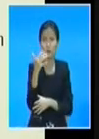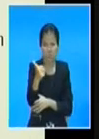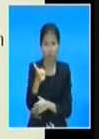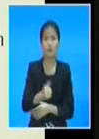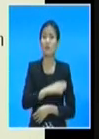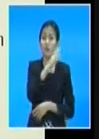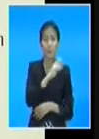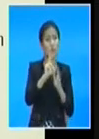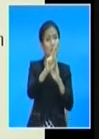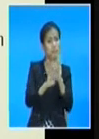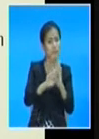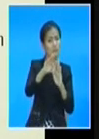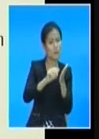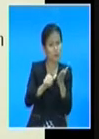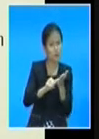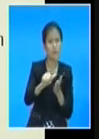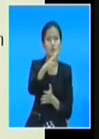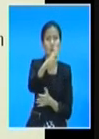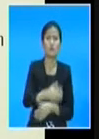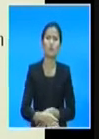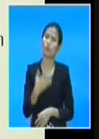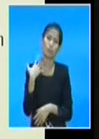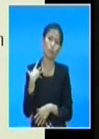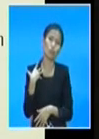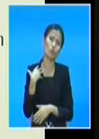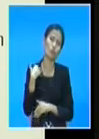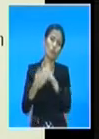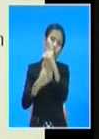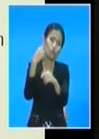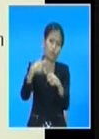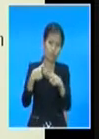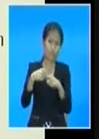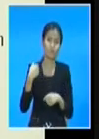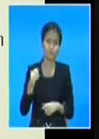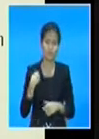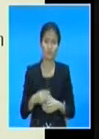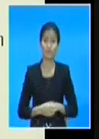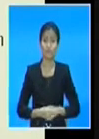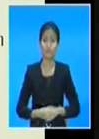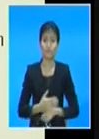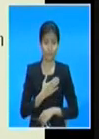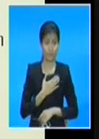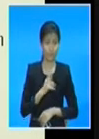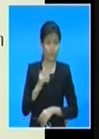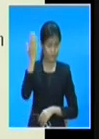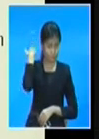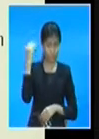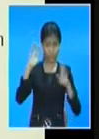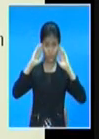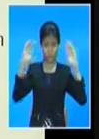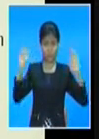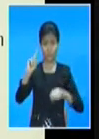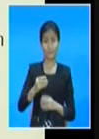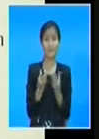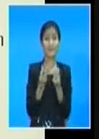แต่ถ้าไม่แก้ระเบียบอย่างนี้นะฮะผมว่าท่านไปลำบากนะฮะแล้วผมอยากจะกลับเรียนว่าผมเคยมีประสบการณ์ผมมีที่ดิน